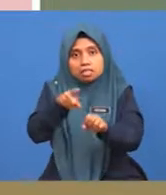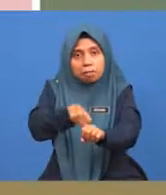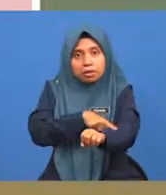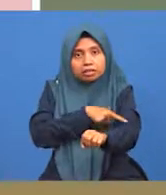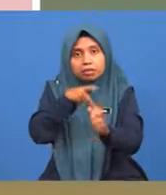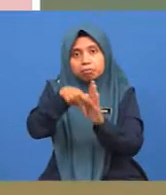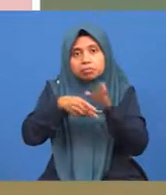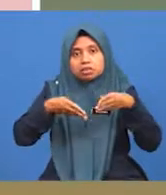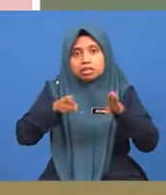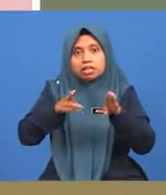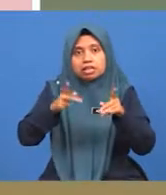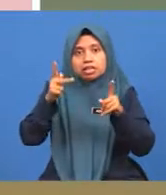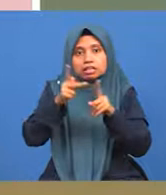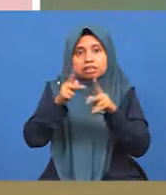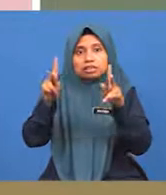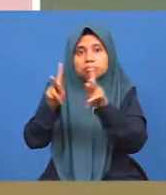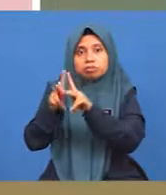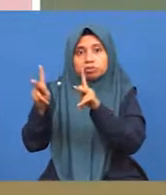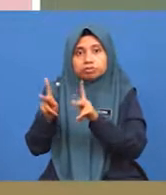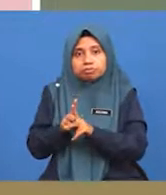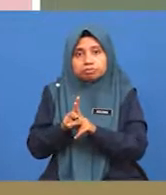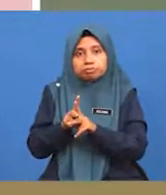sepanjang perjalanan ke kampung.